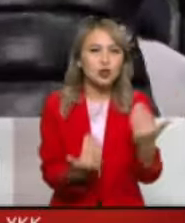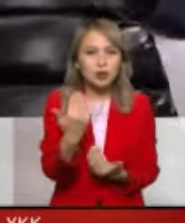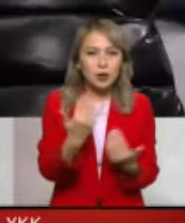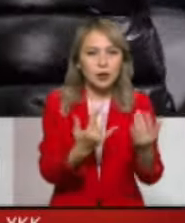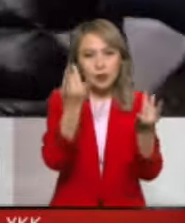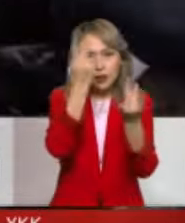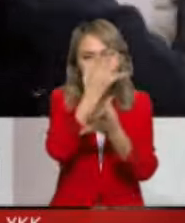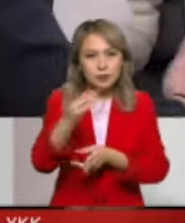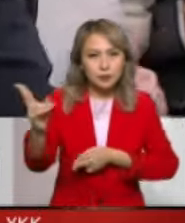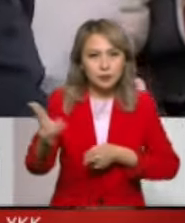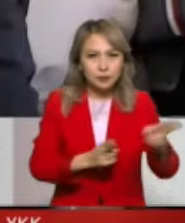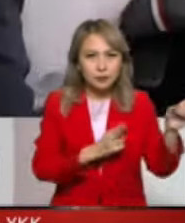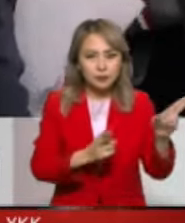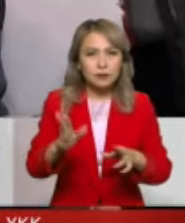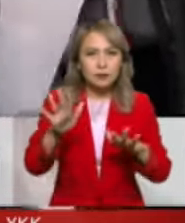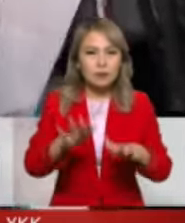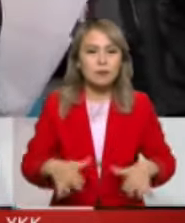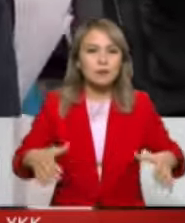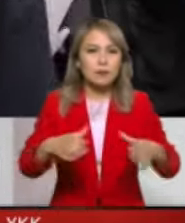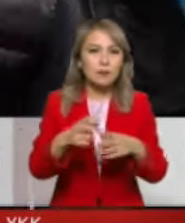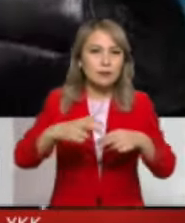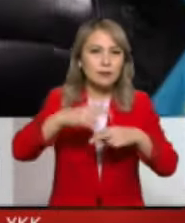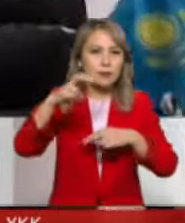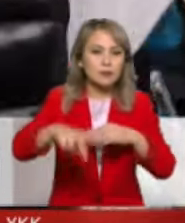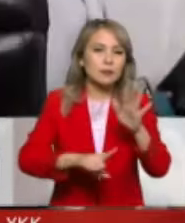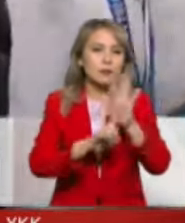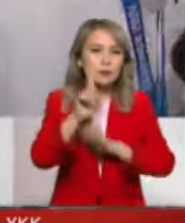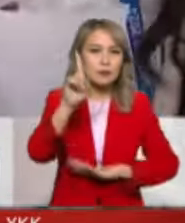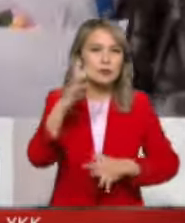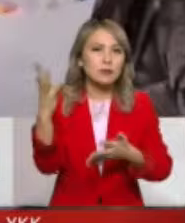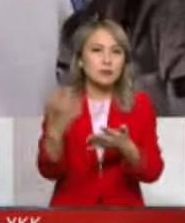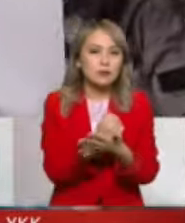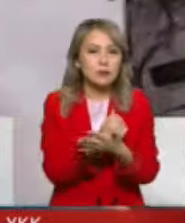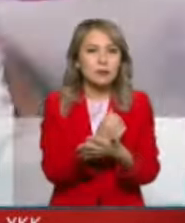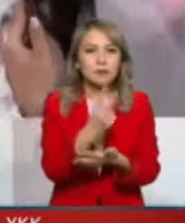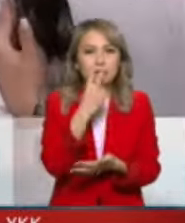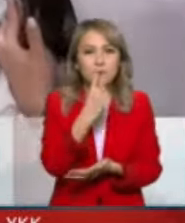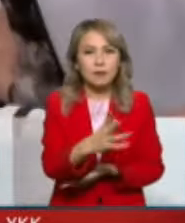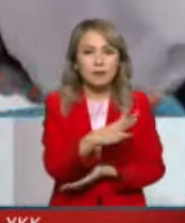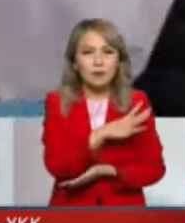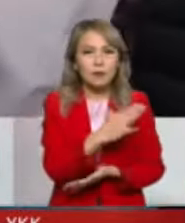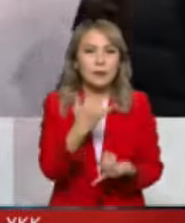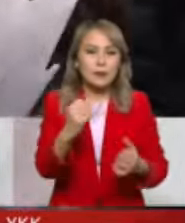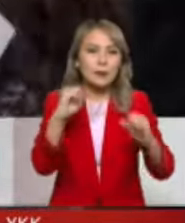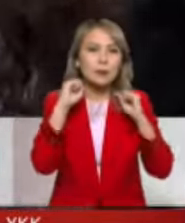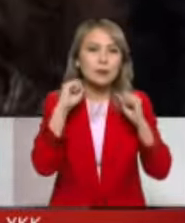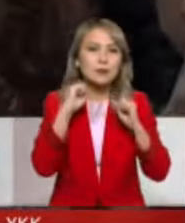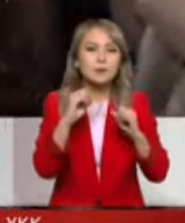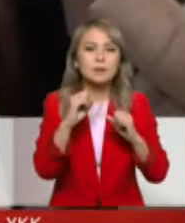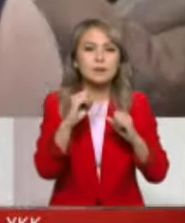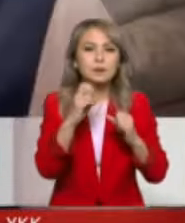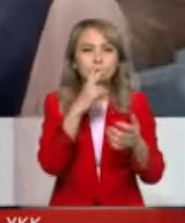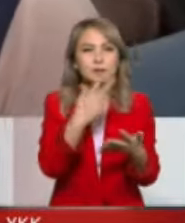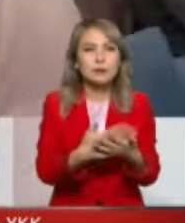мәнерлеп сырғанау мен шаңғымен тұғырдан секіруде атлеттеріміз тұғыр биігінен көрінген еді. Енді спортшымызға көрсетіліп